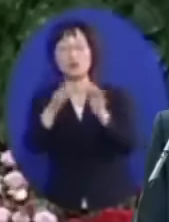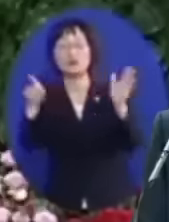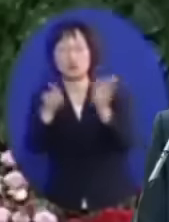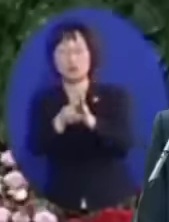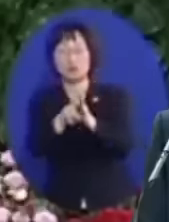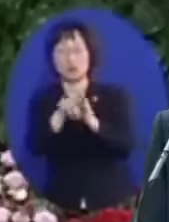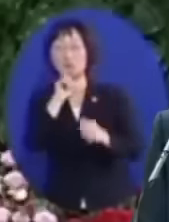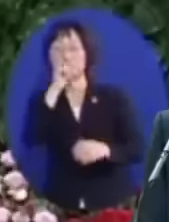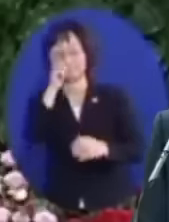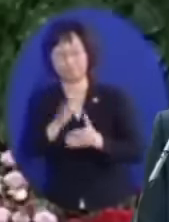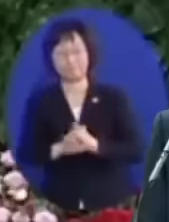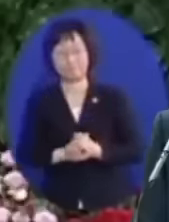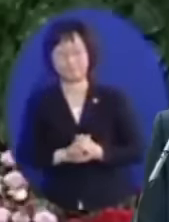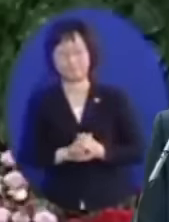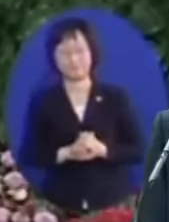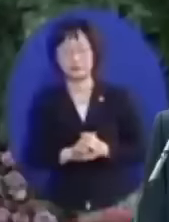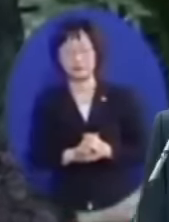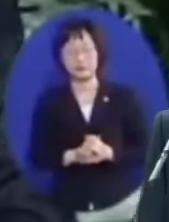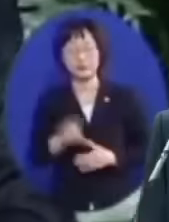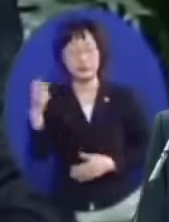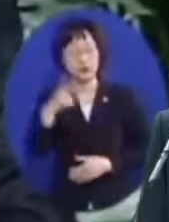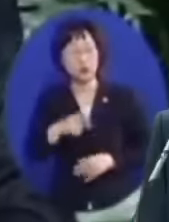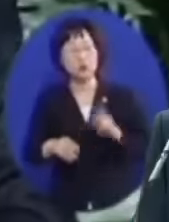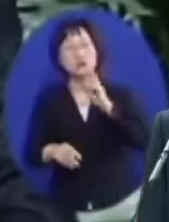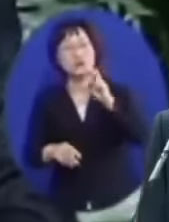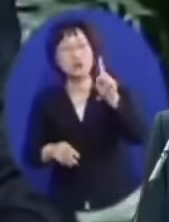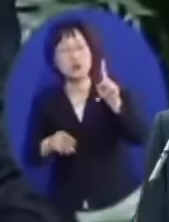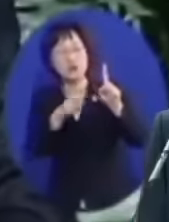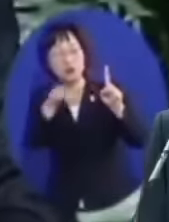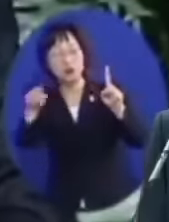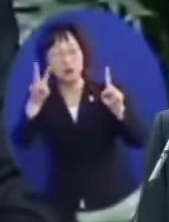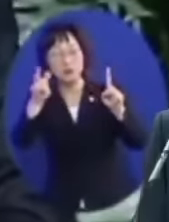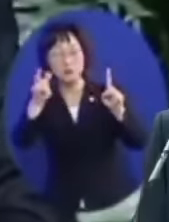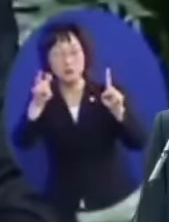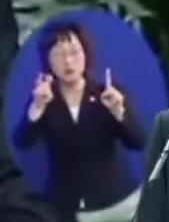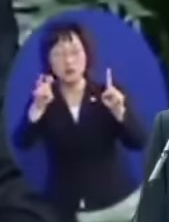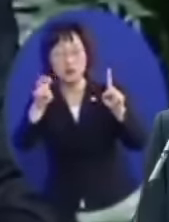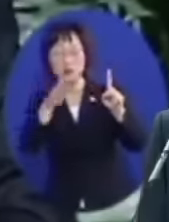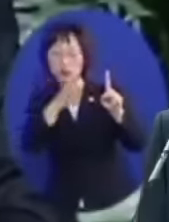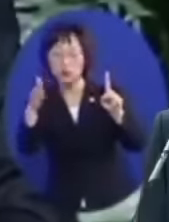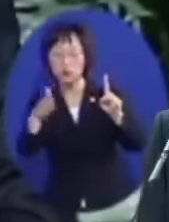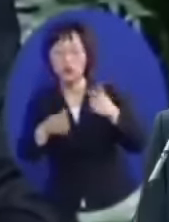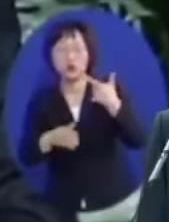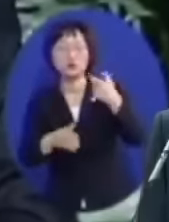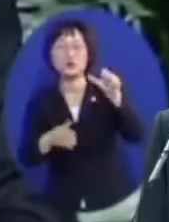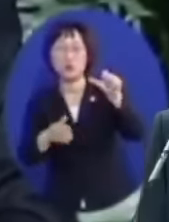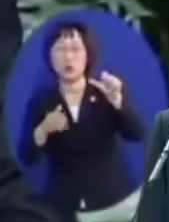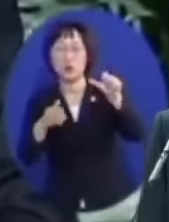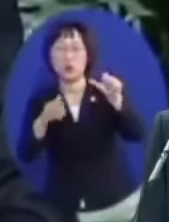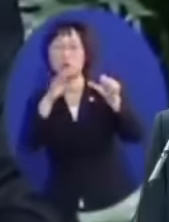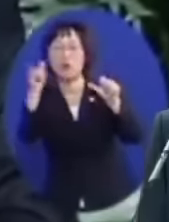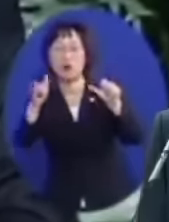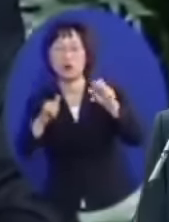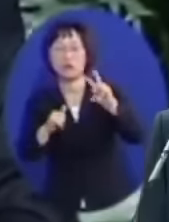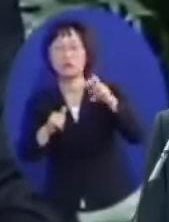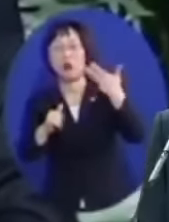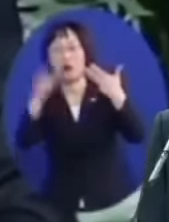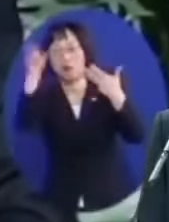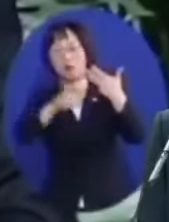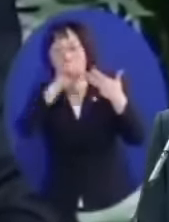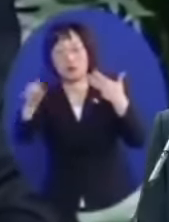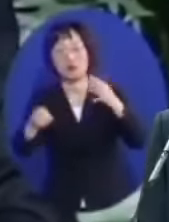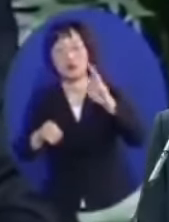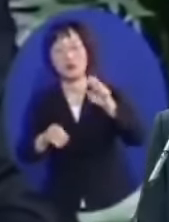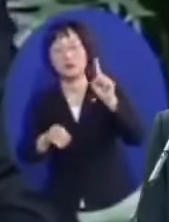것입니다. 그리고 21세에서 30세 사이에는 65명으로 28%,